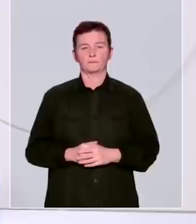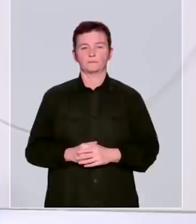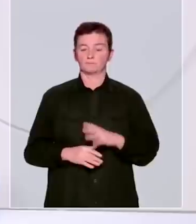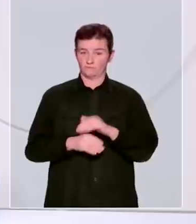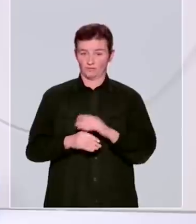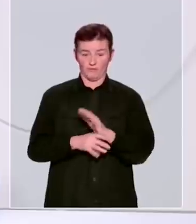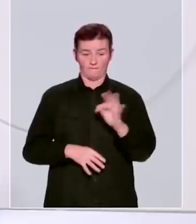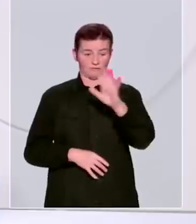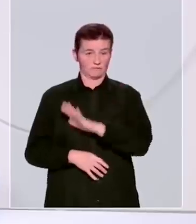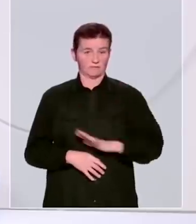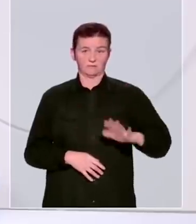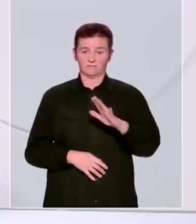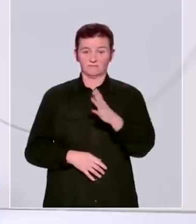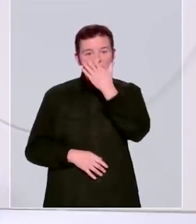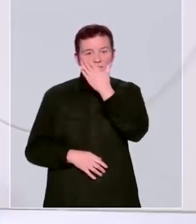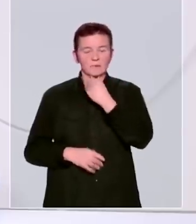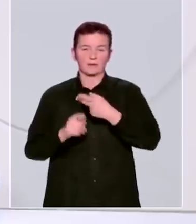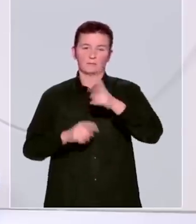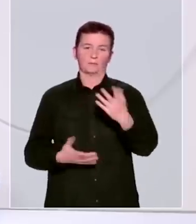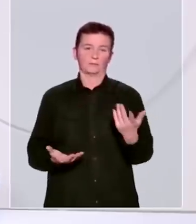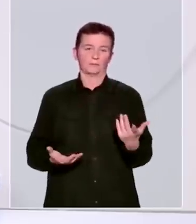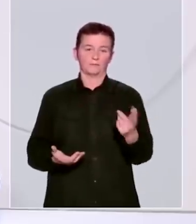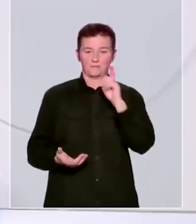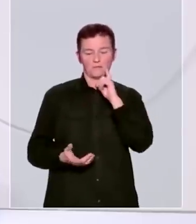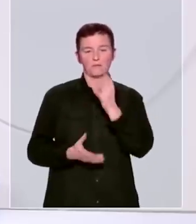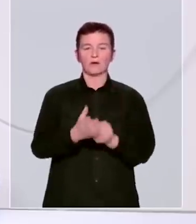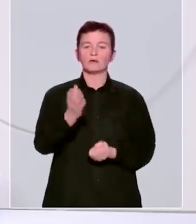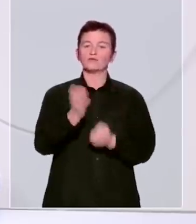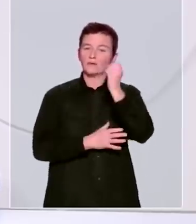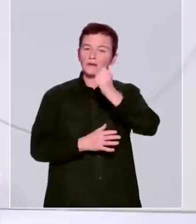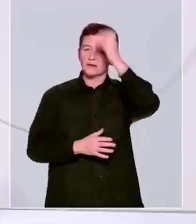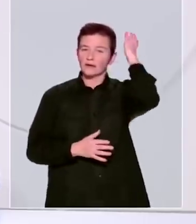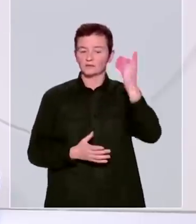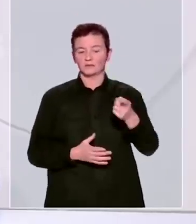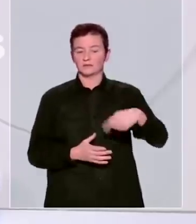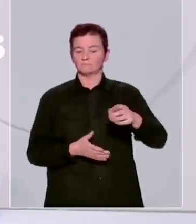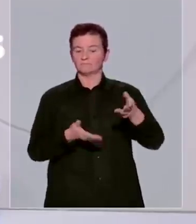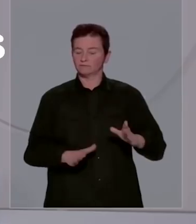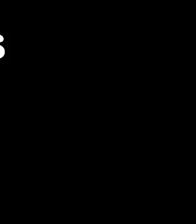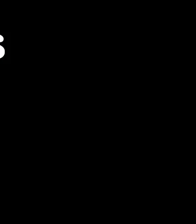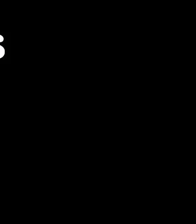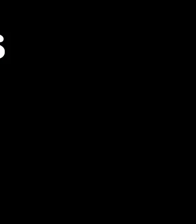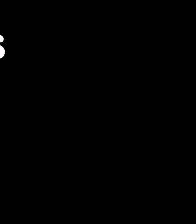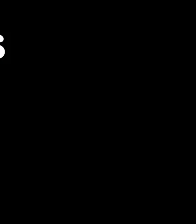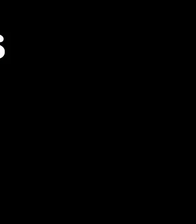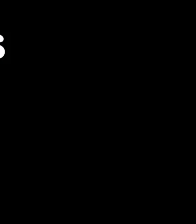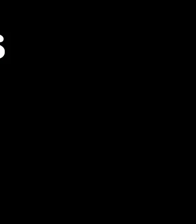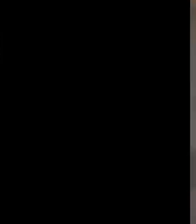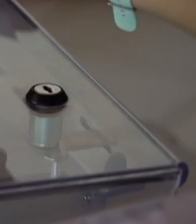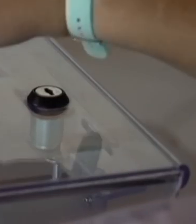la France est plus belle, car la Nouvelle-Calédonie a décidé d'y rester.